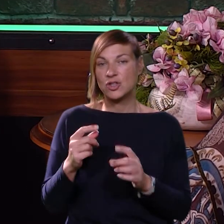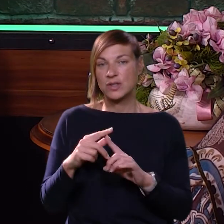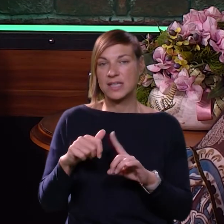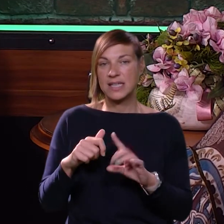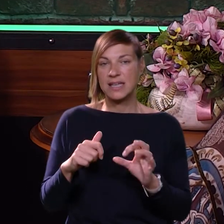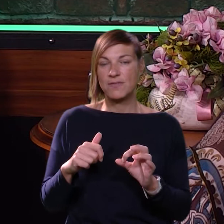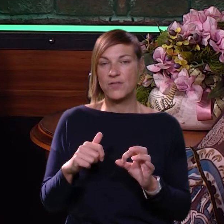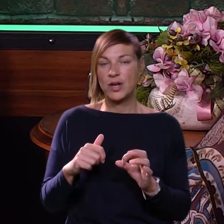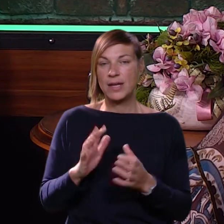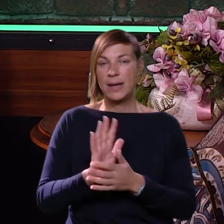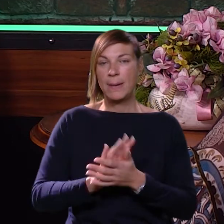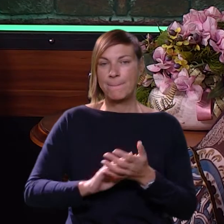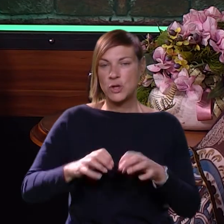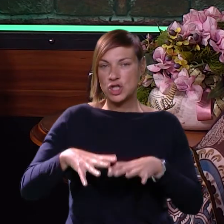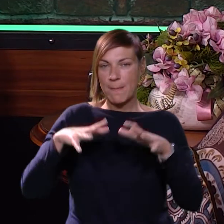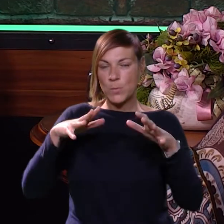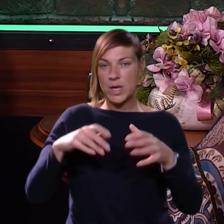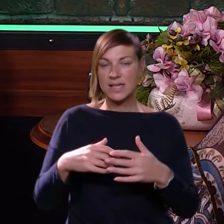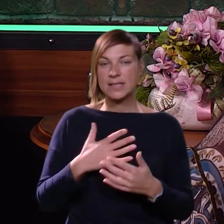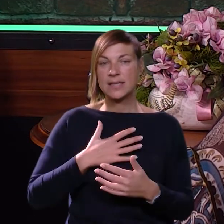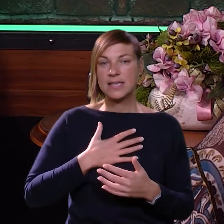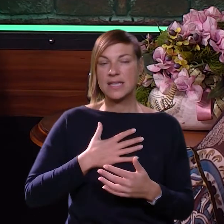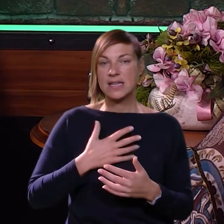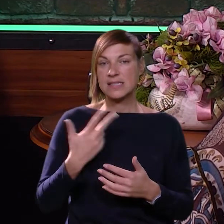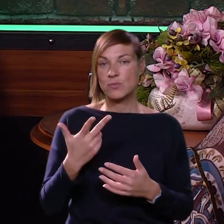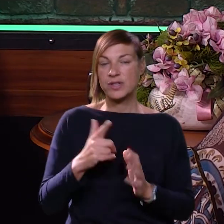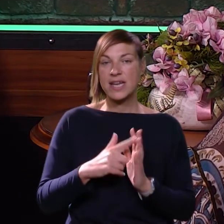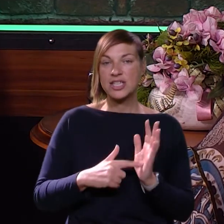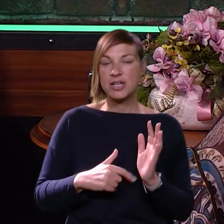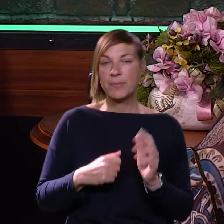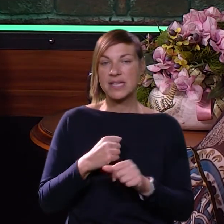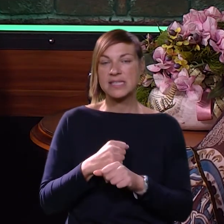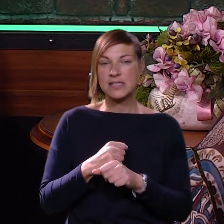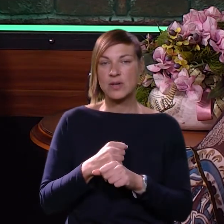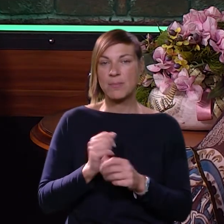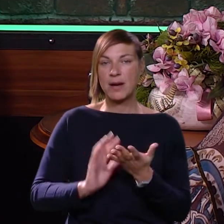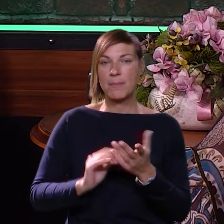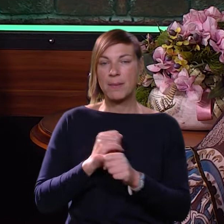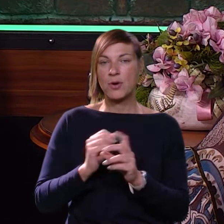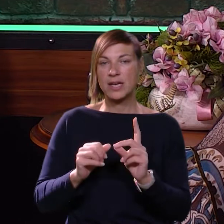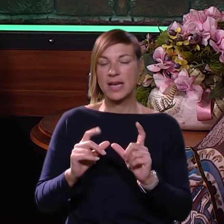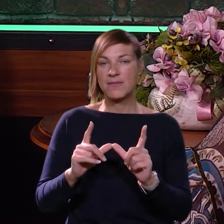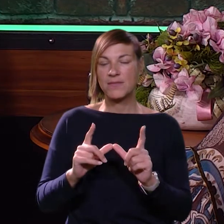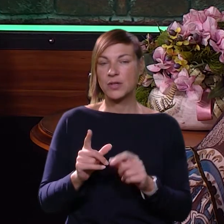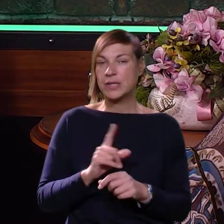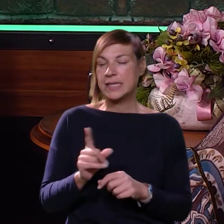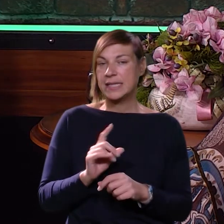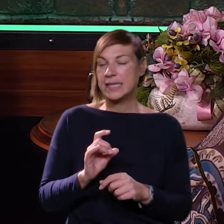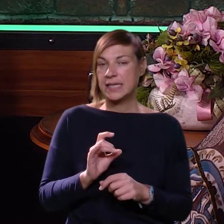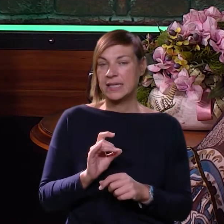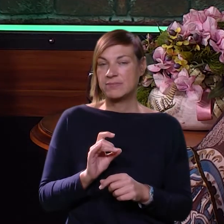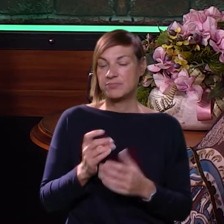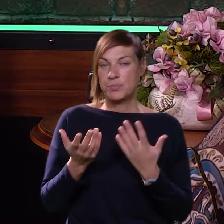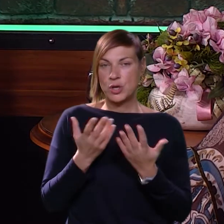to tkivo počne bujat. Ja sam tad u 3. mjesecu napravila mamografiju, na toj mamografiji